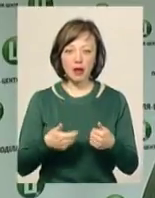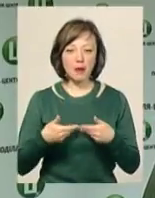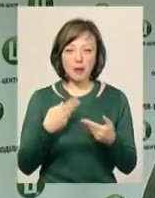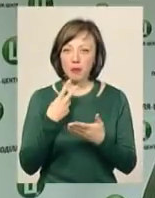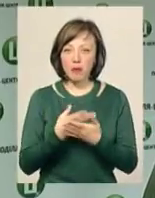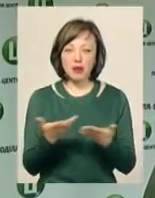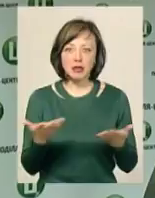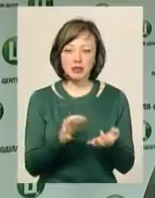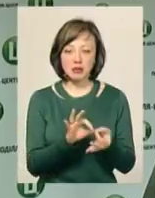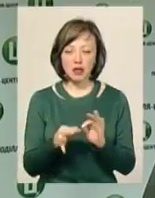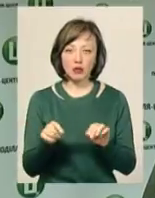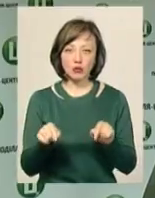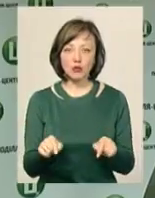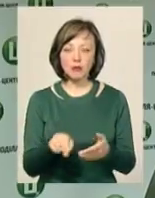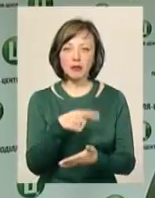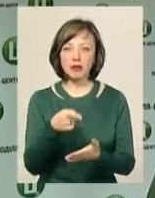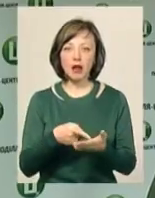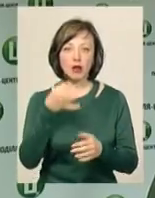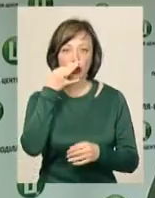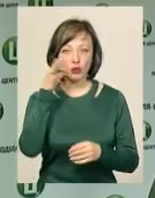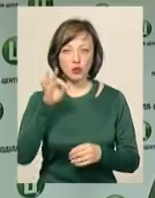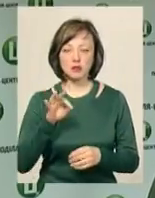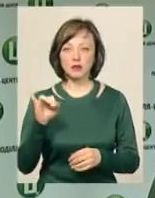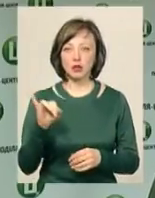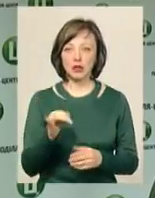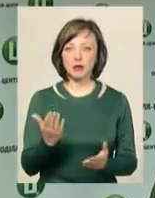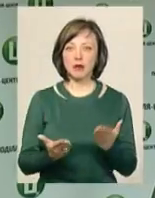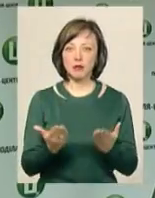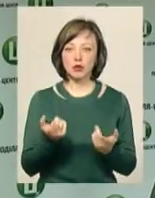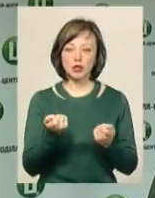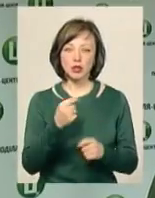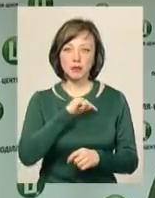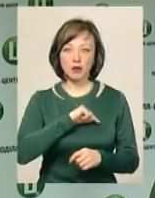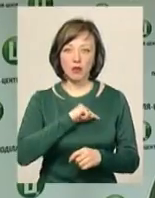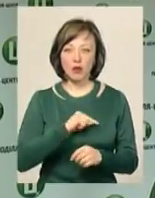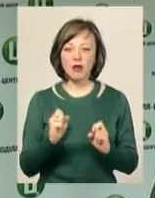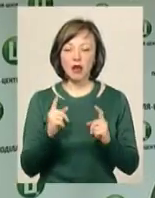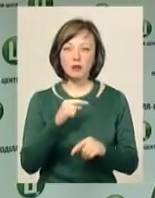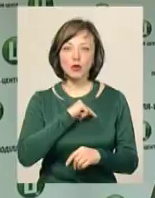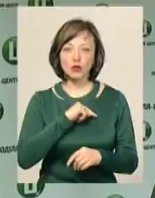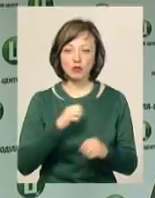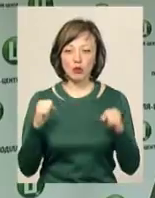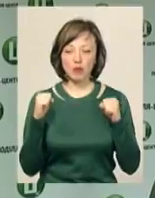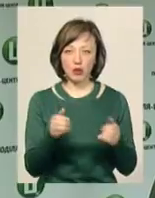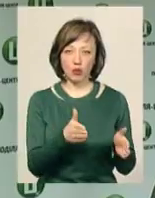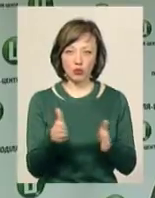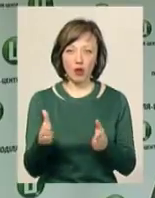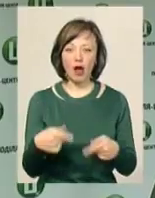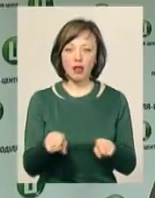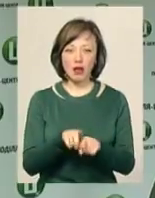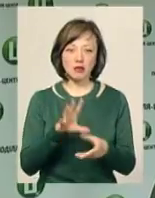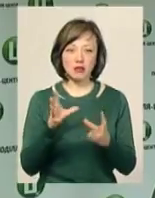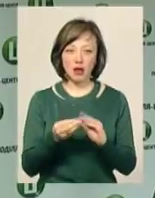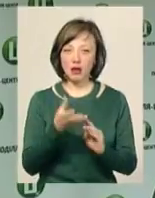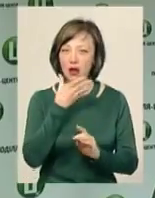побачили там якихось складностей. Тут же тільки питання досвіду і, мабуть, трішки психології. Тобто, наскільки психологічно спортсмен готовий. А так, в